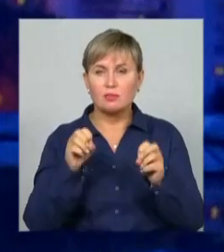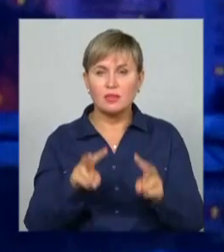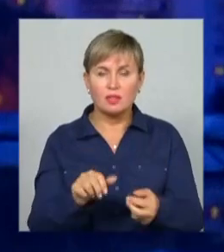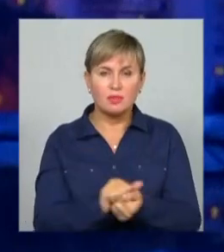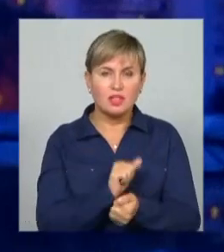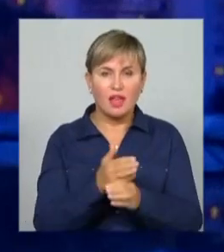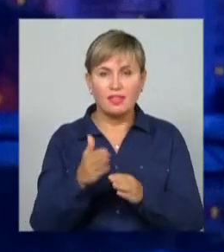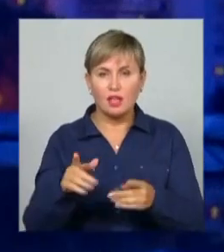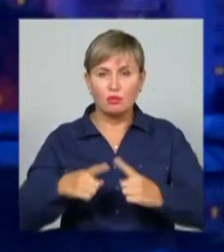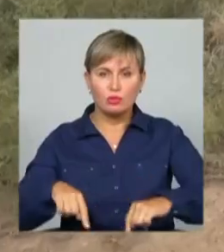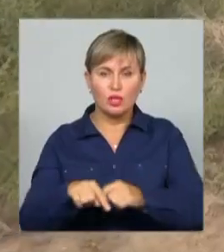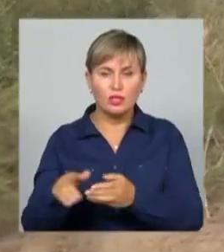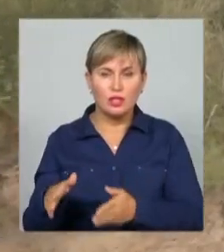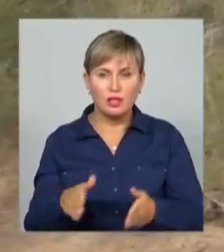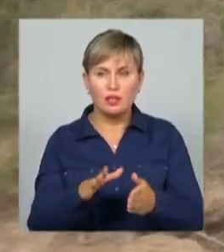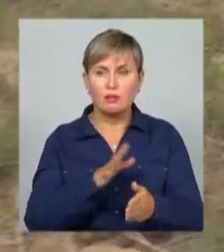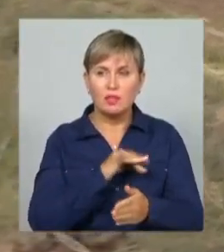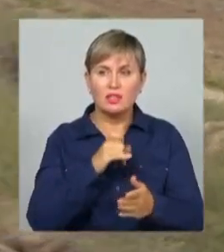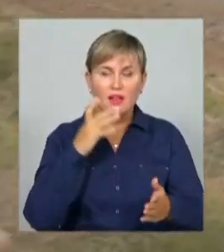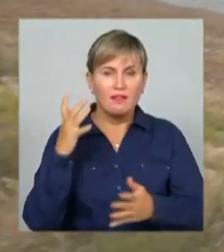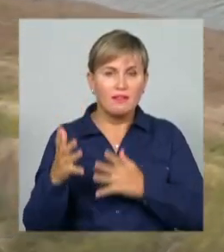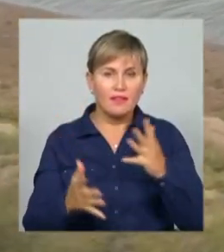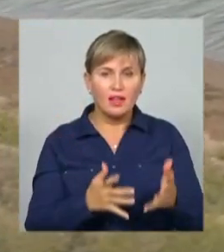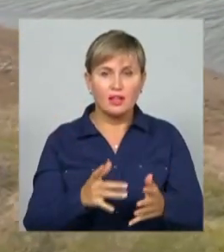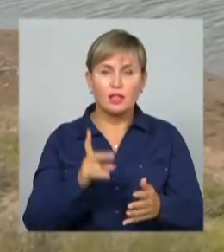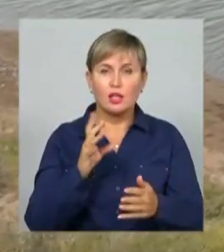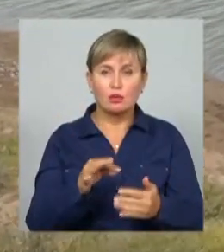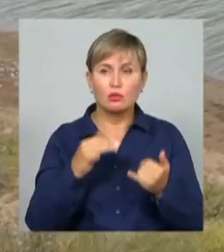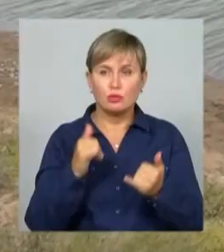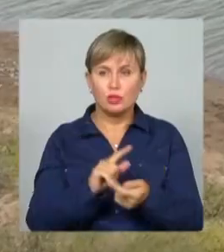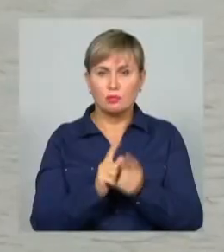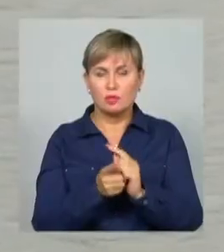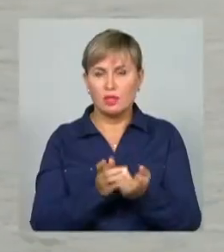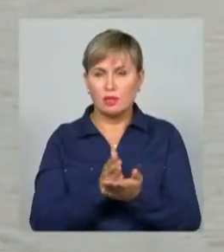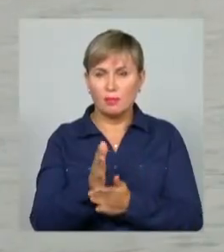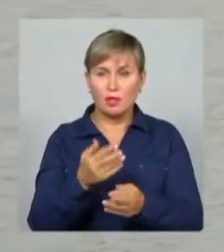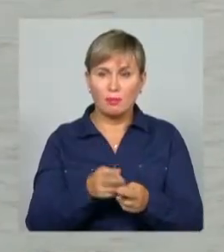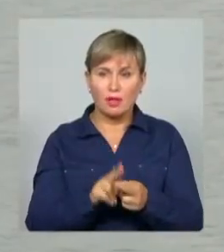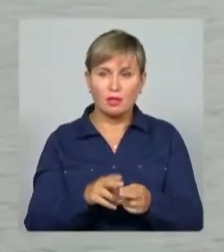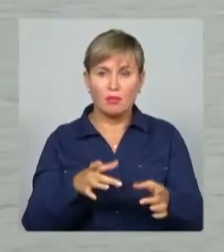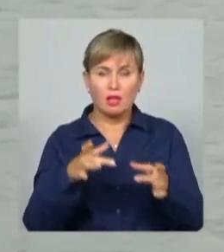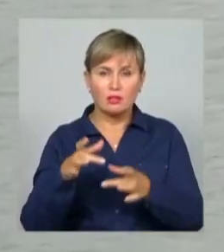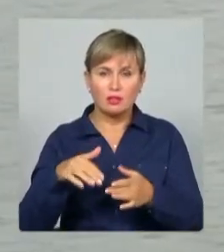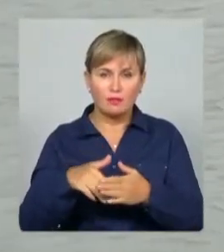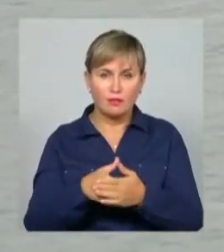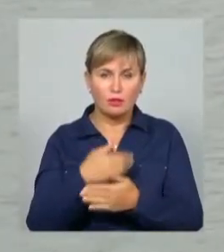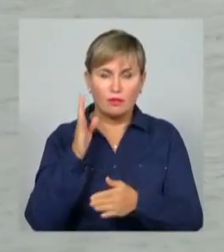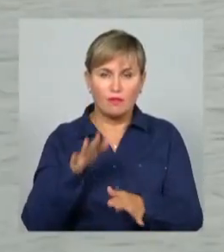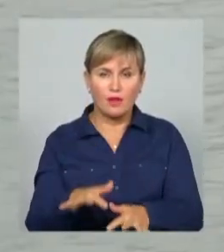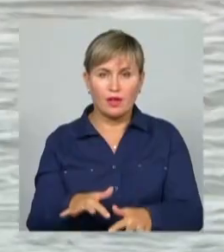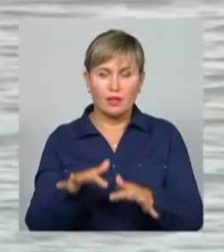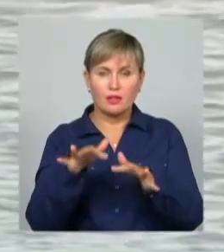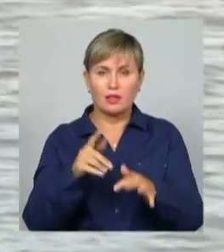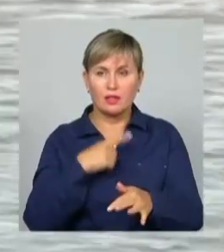пересыхание отдельного участка реки произошло из-за ветра. Однако сейчас он сменил направление, поэтому острова вновь затапливает водой.